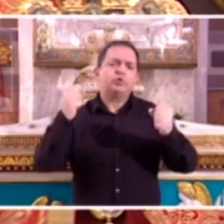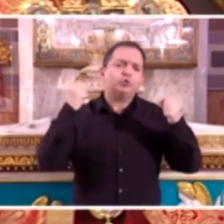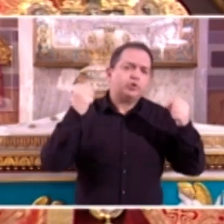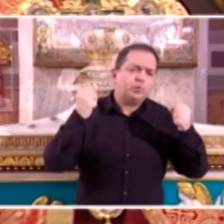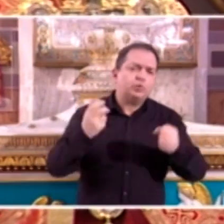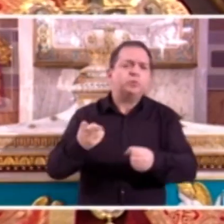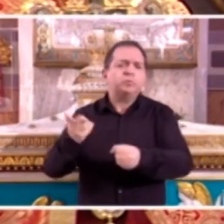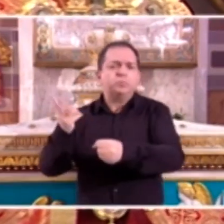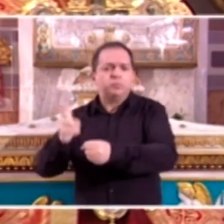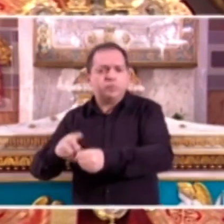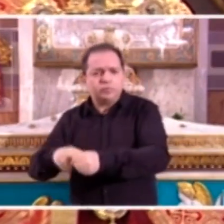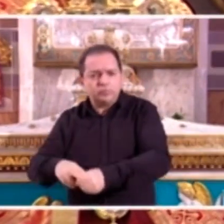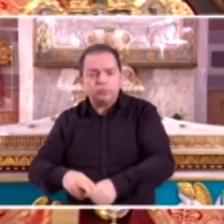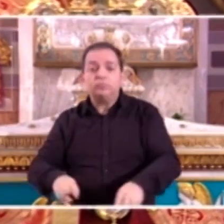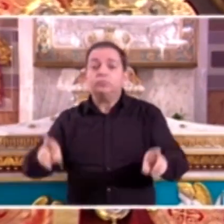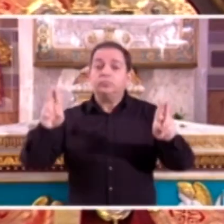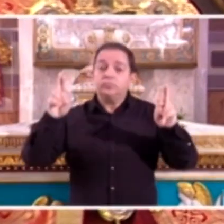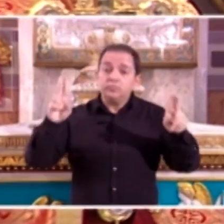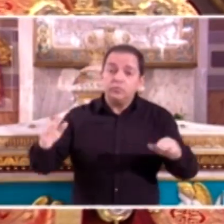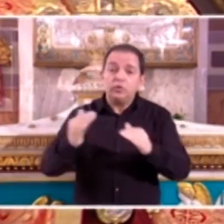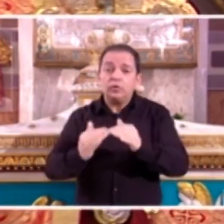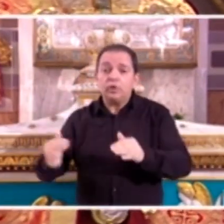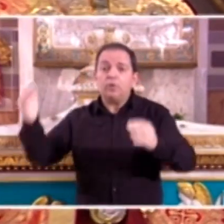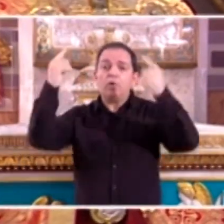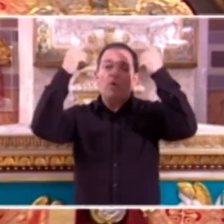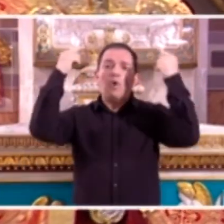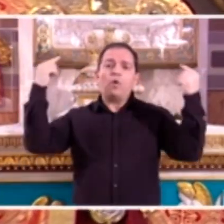και τεθνεώτων, μνηστή